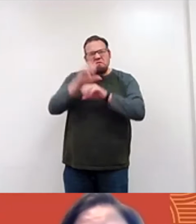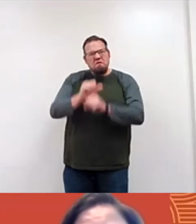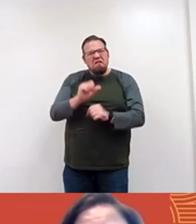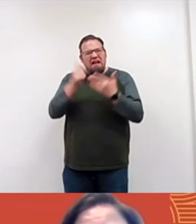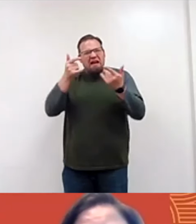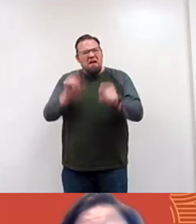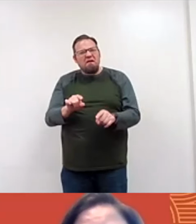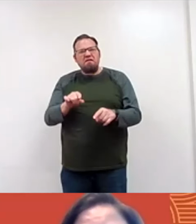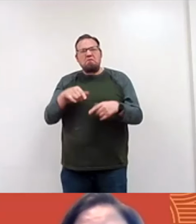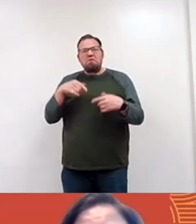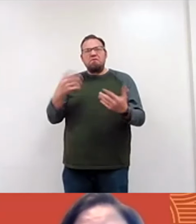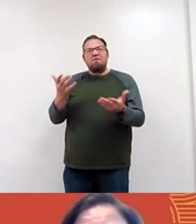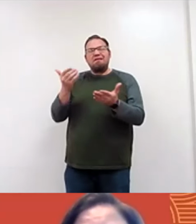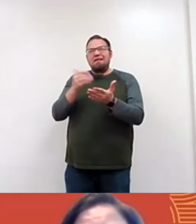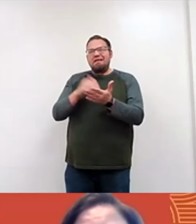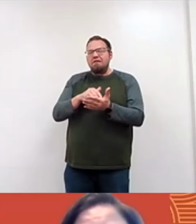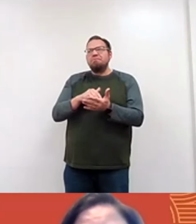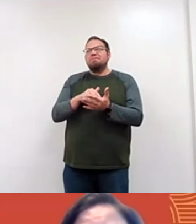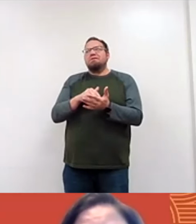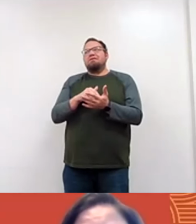تعلمون وهاواي مختلفة ومتنوعة